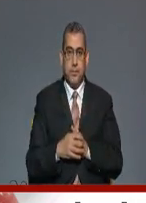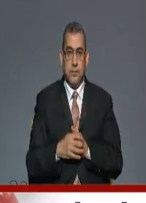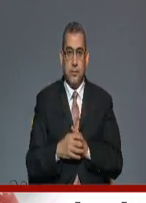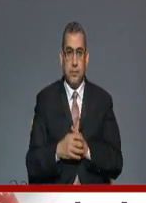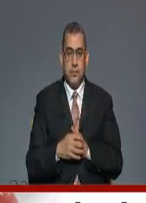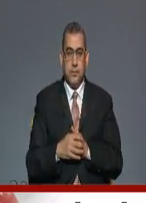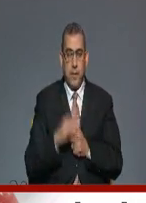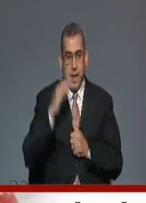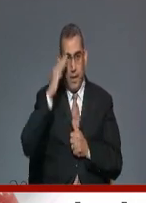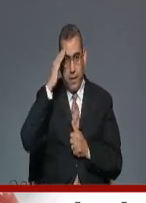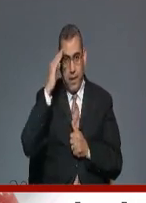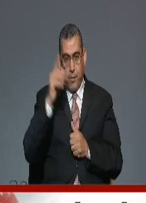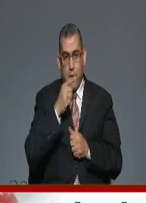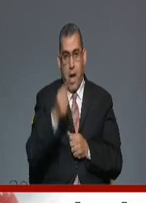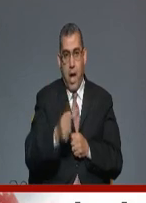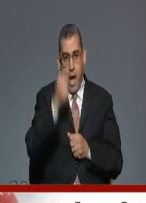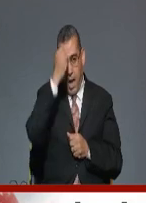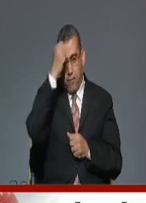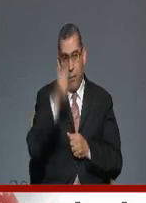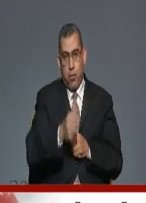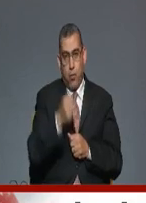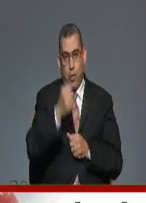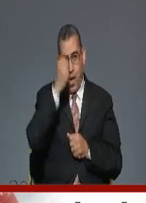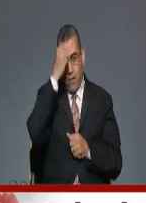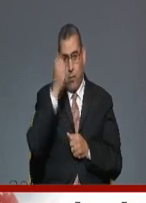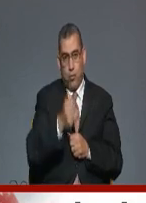تمام. ألف مبروك. ألف مبروك.